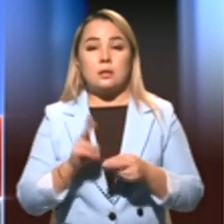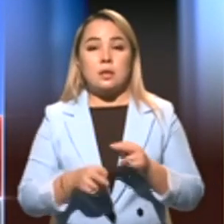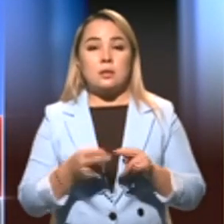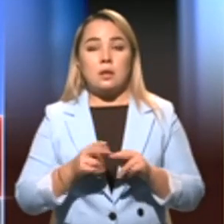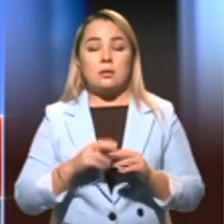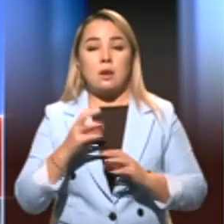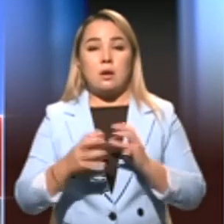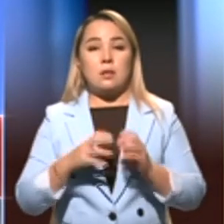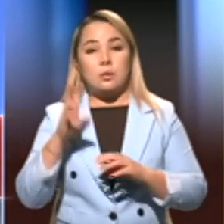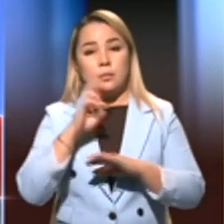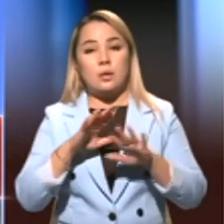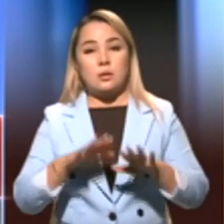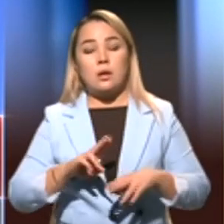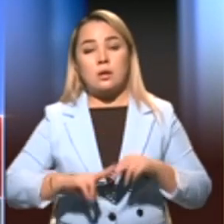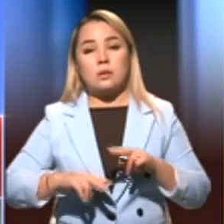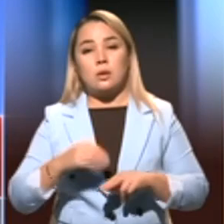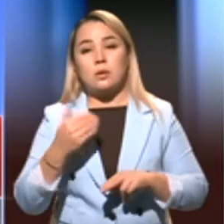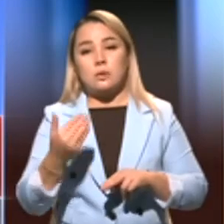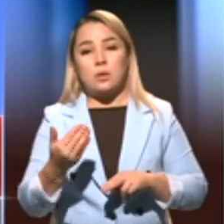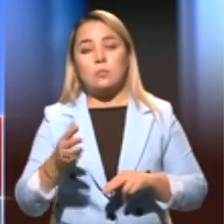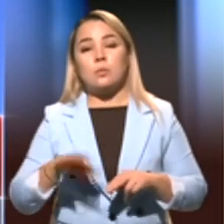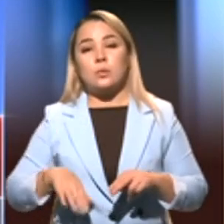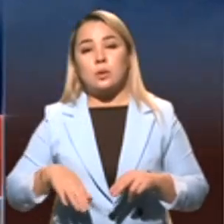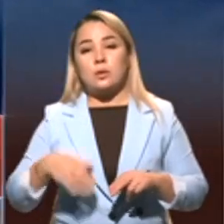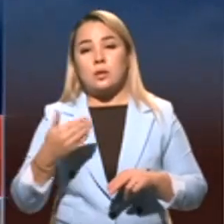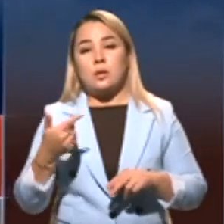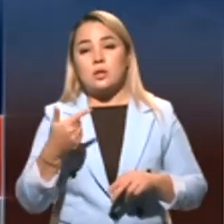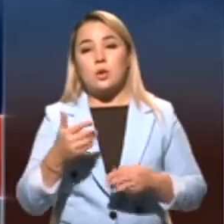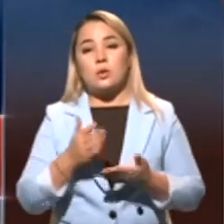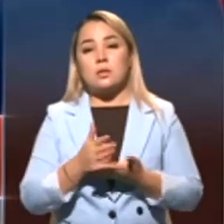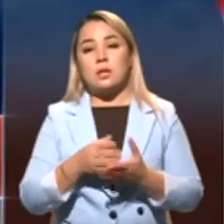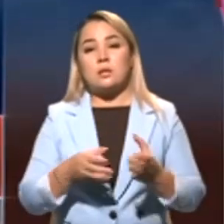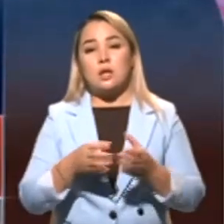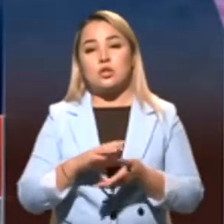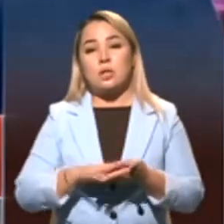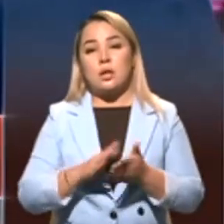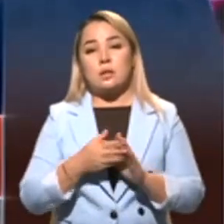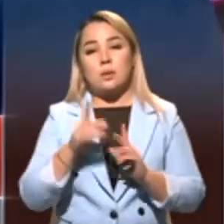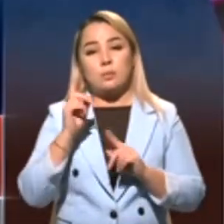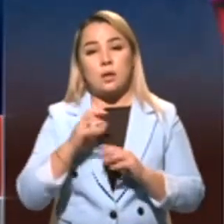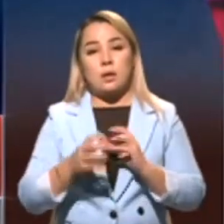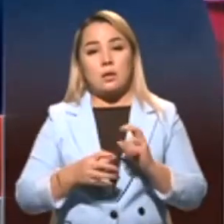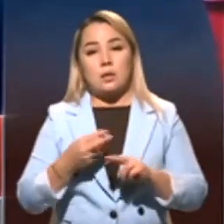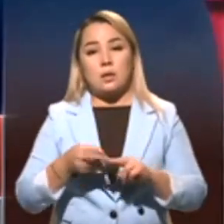әлем елдерінің көңіл күйі, одан кейінгі геосаяси жағдайларды білесіздер әлемдегі.